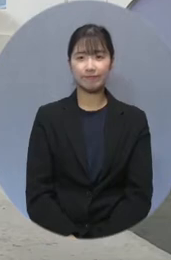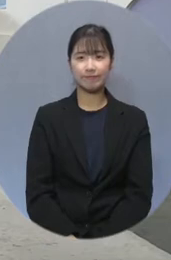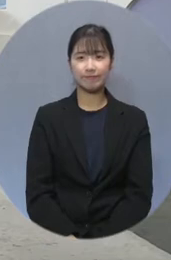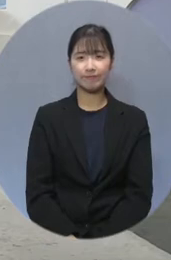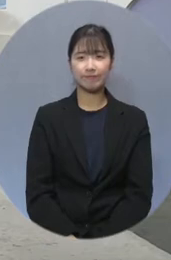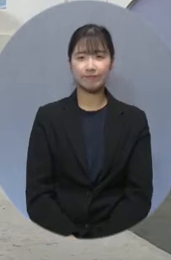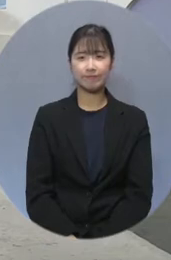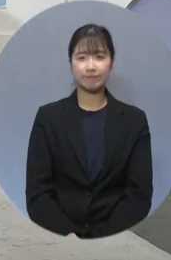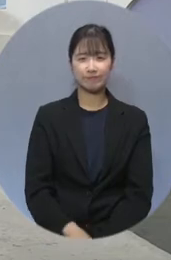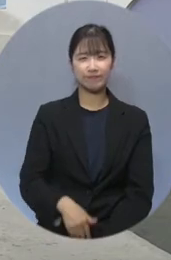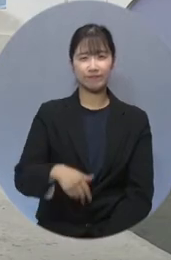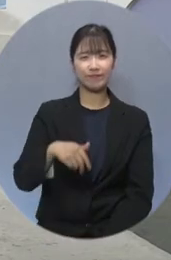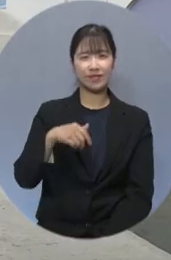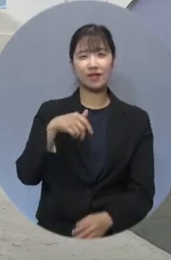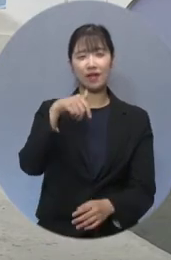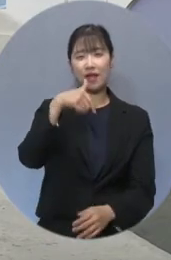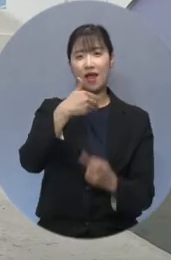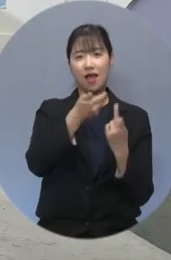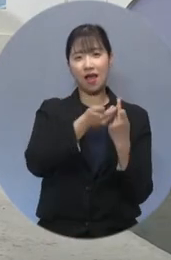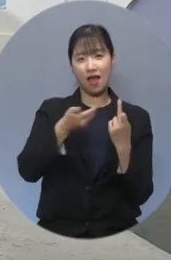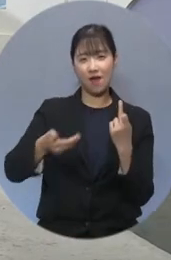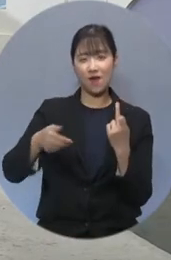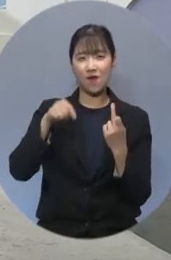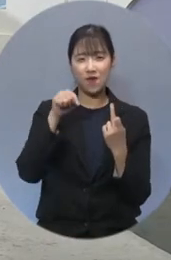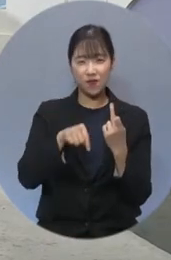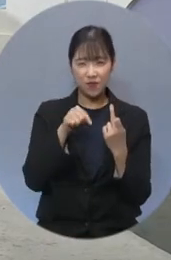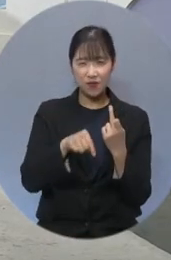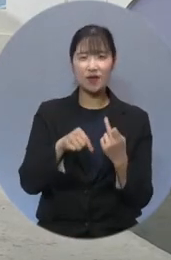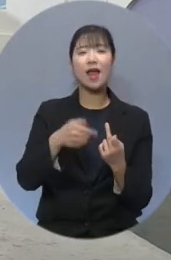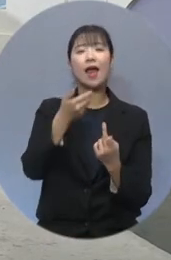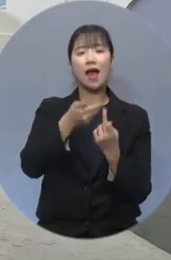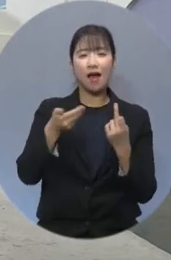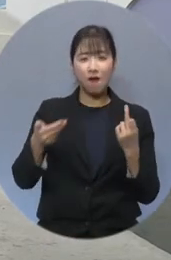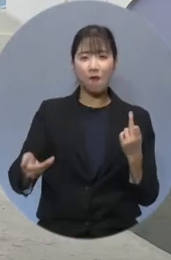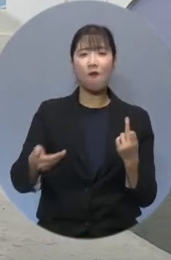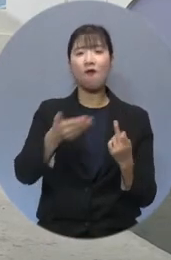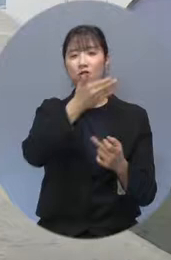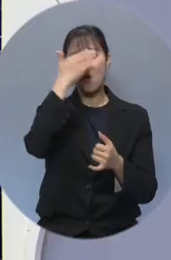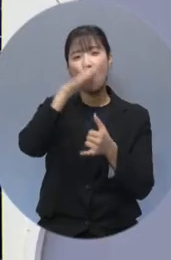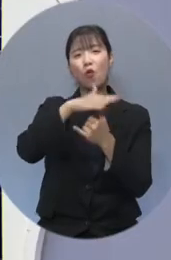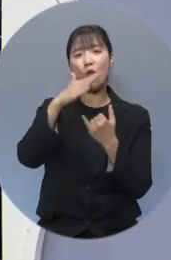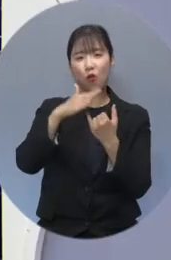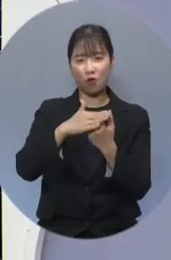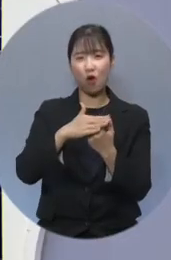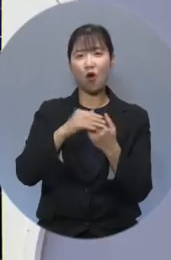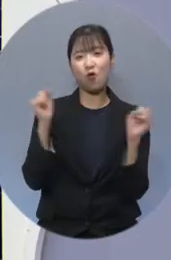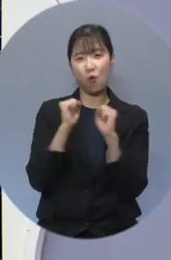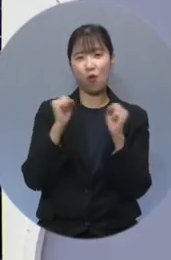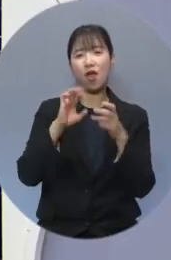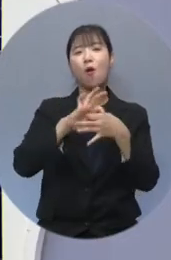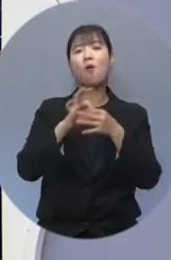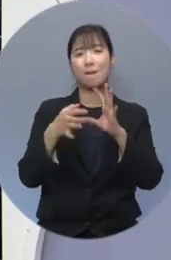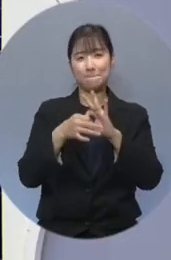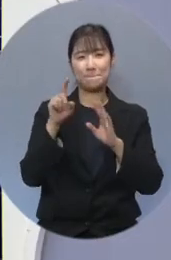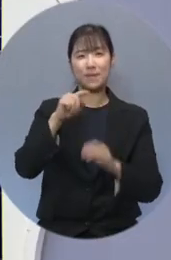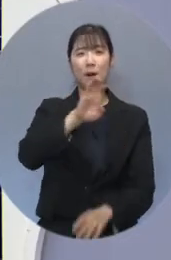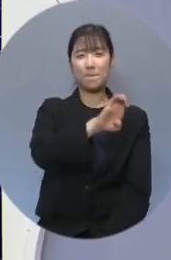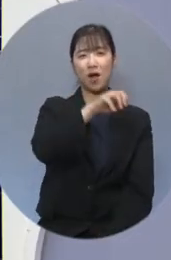최문순 지사님과 네. 예, 예. 우리 강원도가 강원 청소년 동계올림픽이고요. 평창 네.